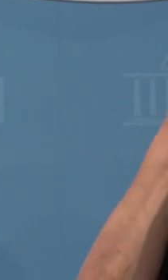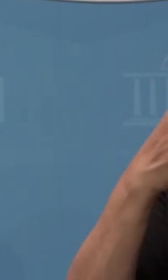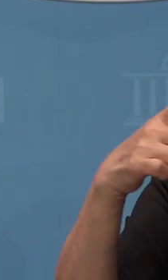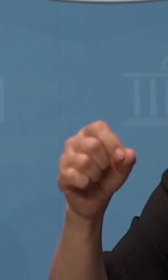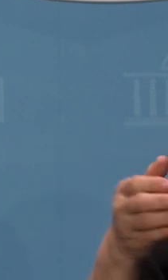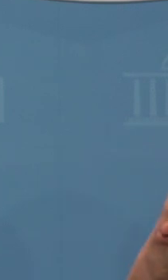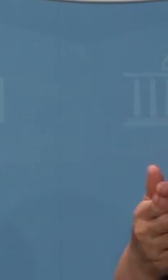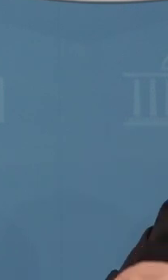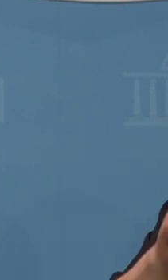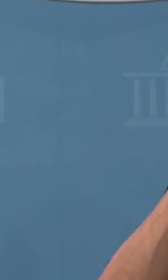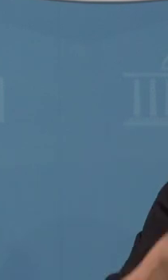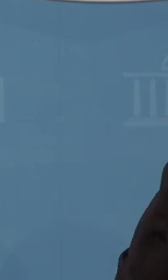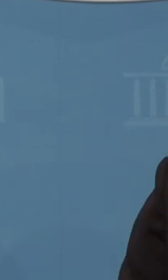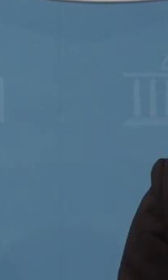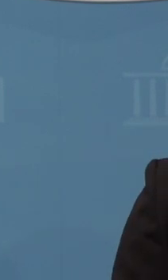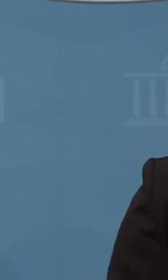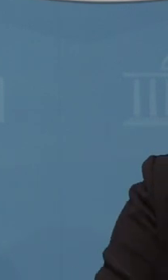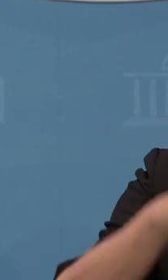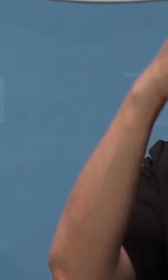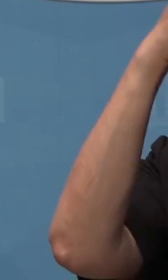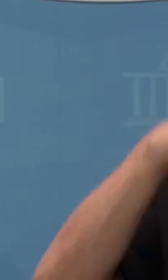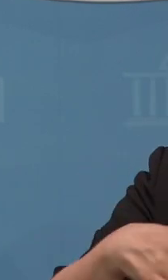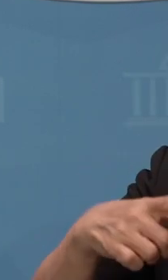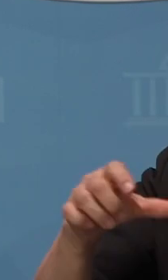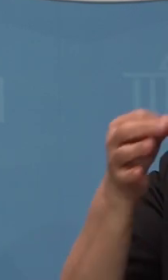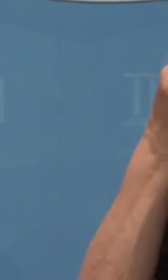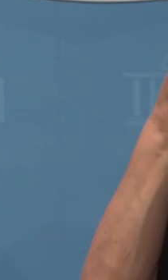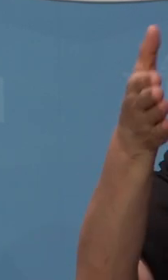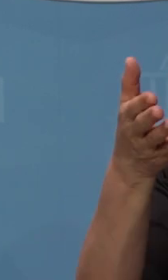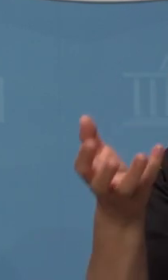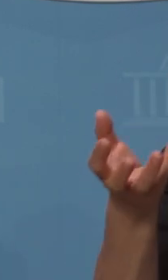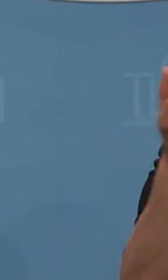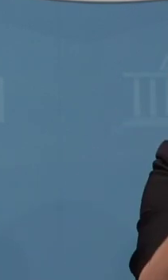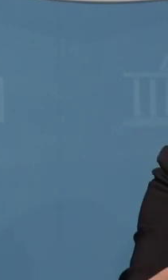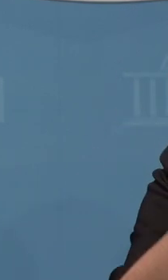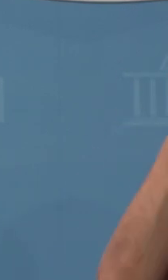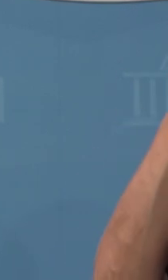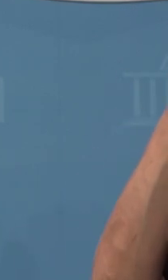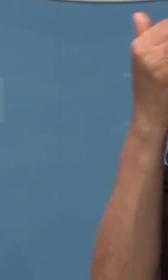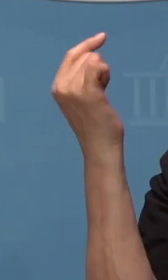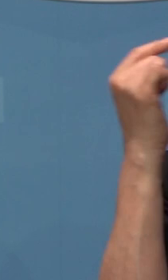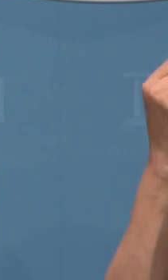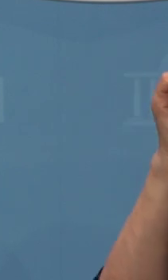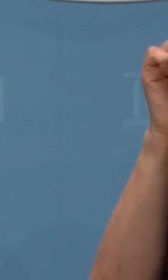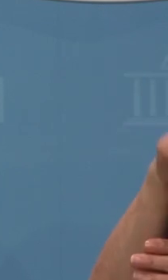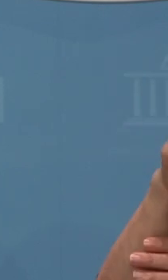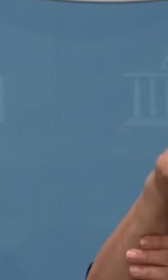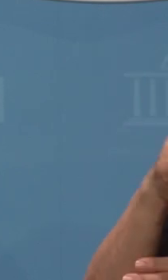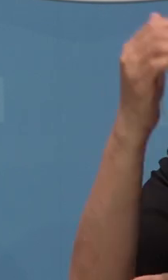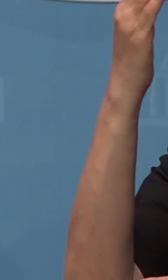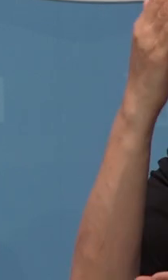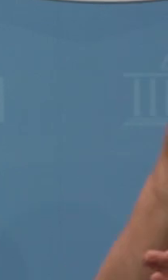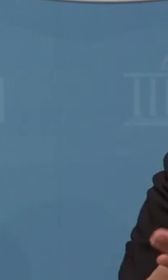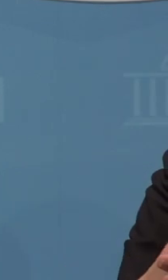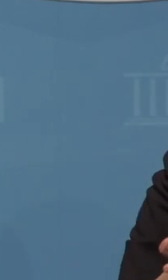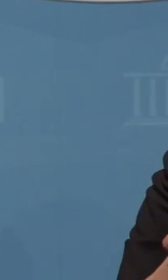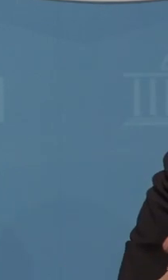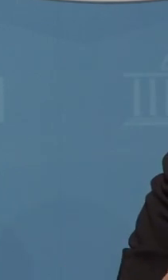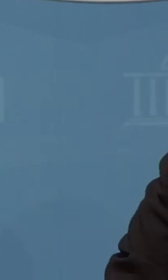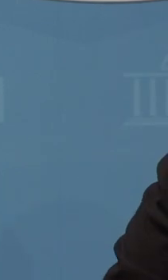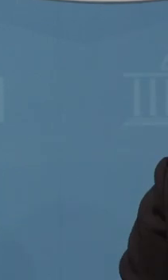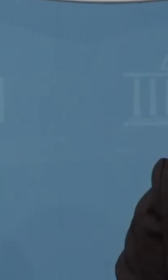요구해야 합니다. 그저 일본이 보여주는 대로 보고 듣고 고개 끄덕이다 돌아올 생각이라면